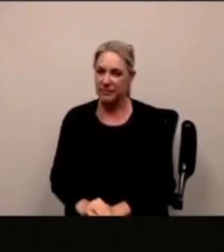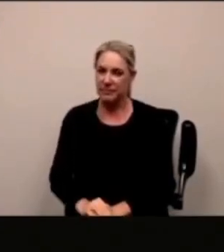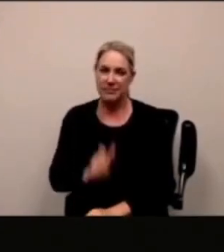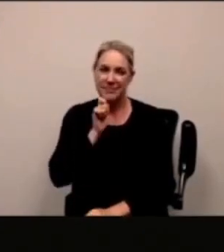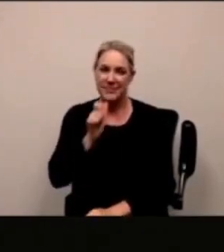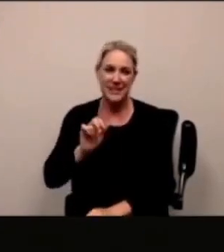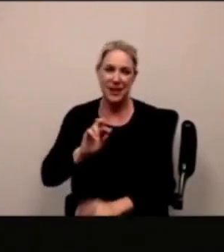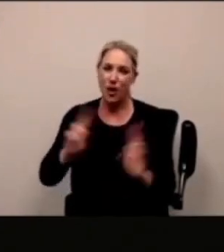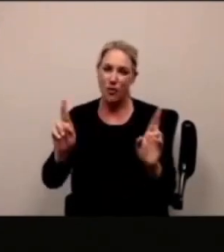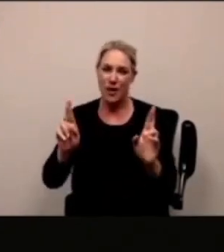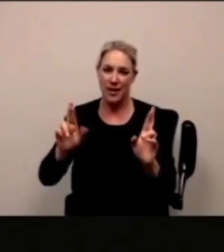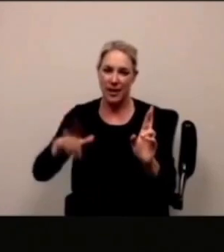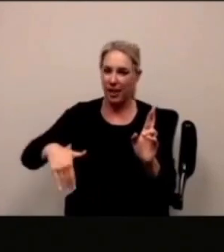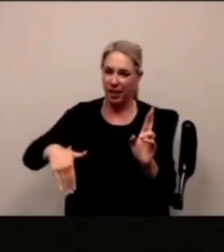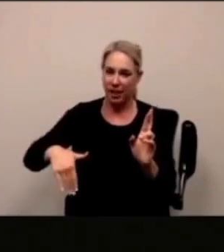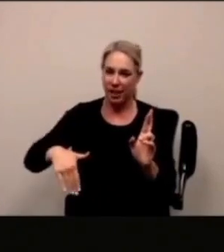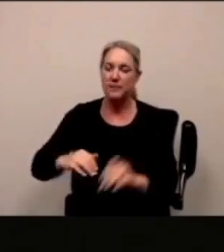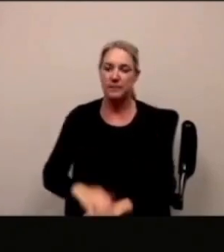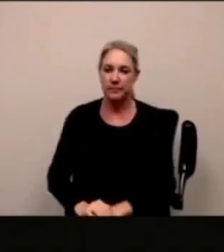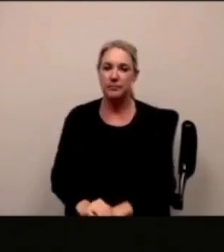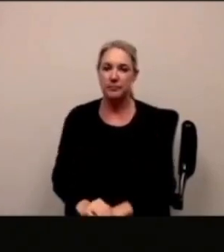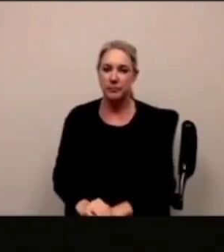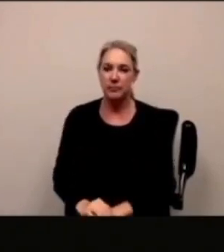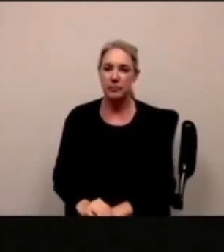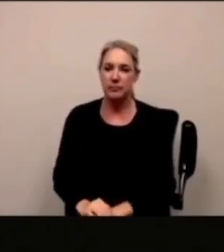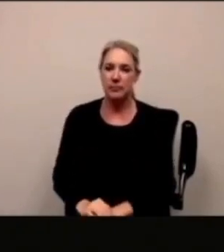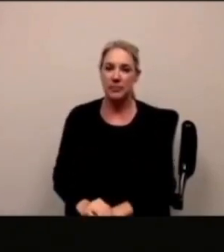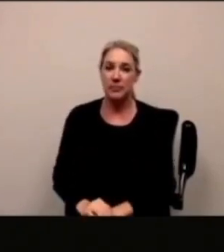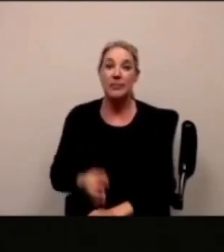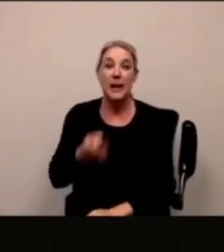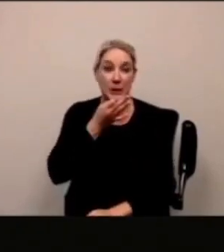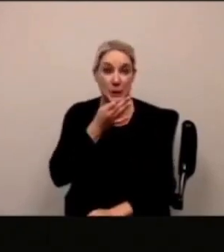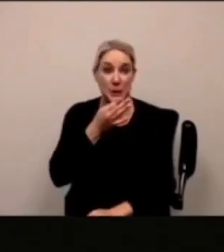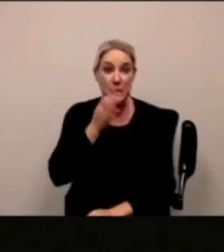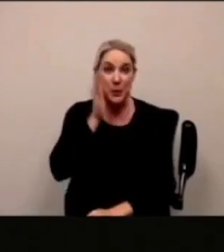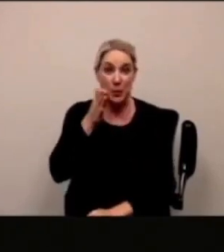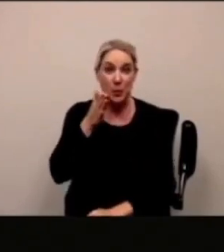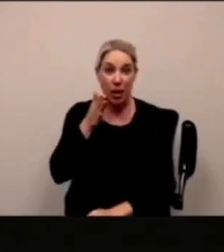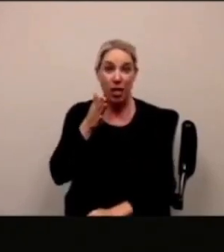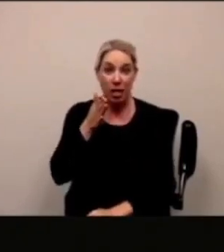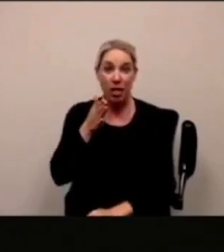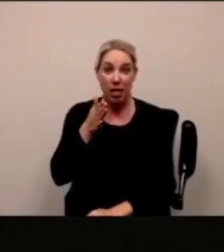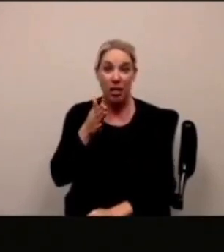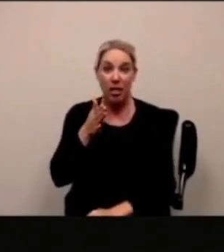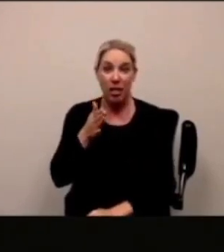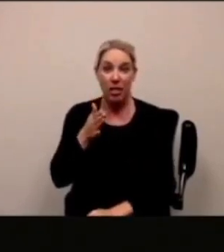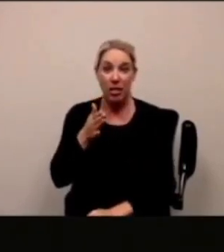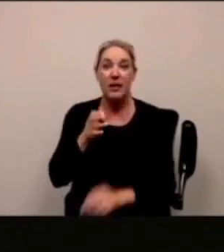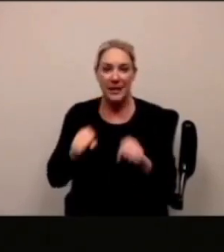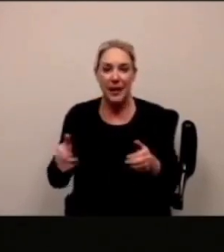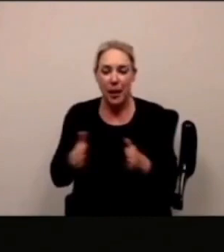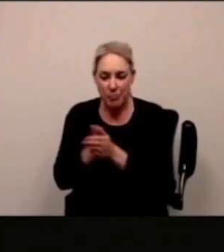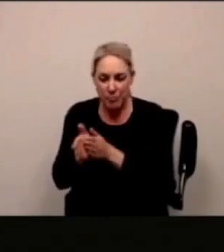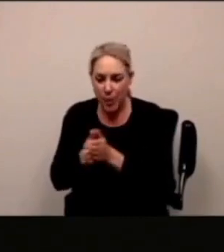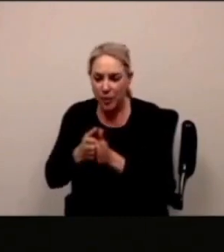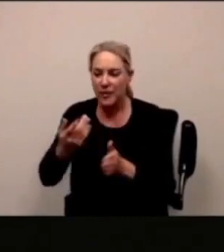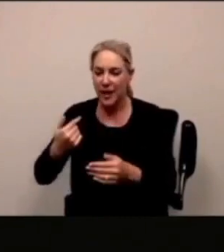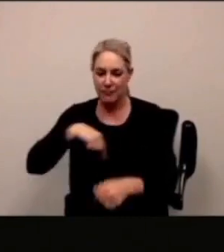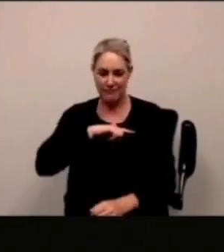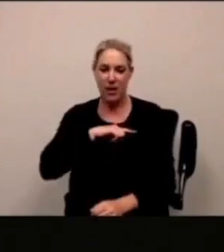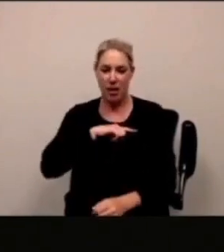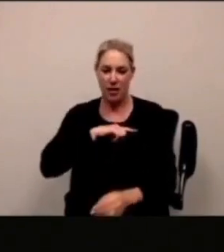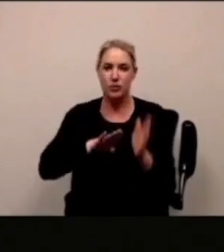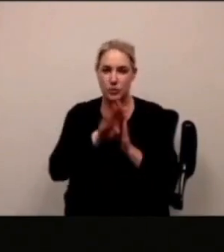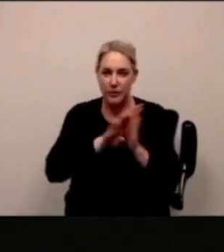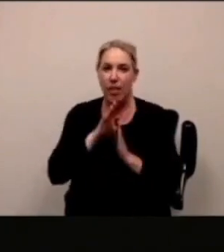標準にあとならなってほしいと子どもたちに使わせてやと思い通りにいかないようなものになってしまう